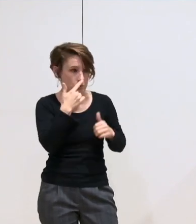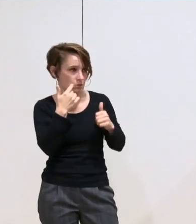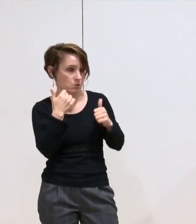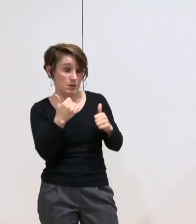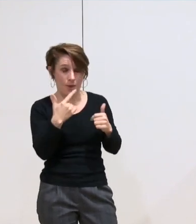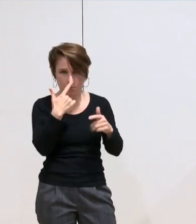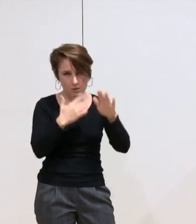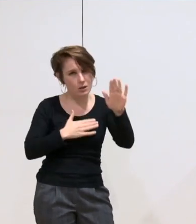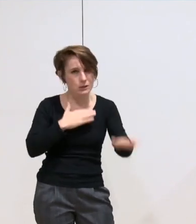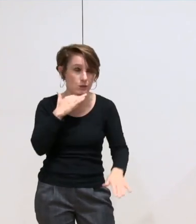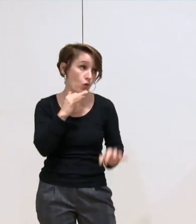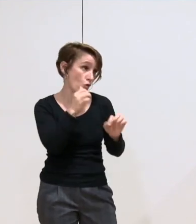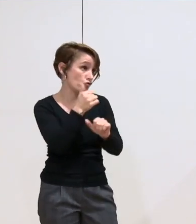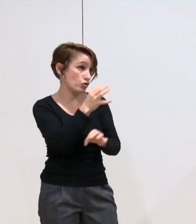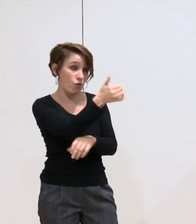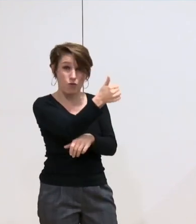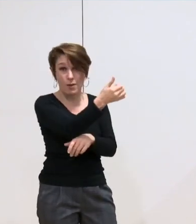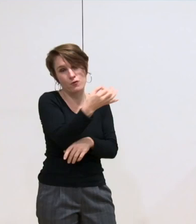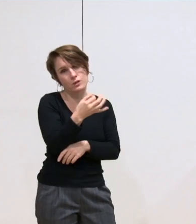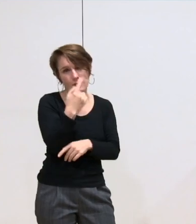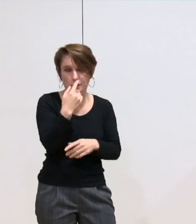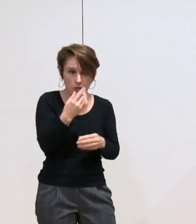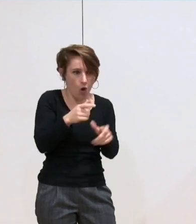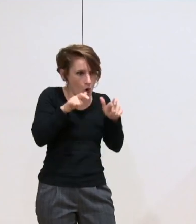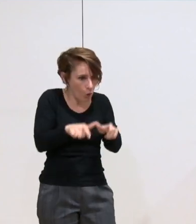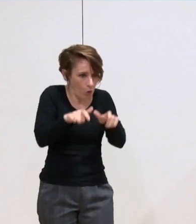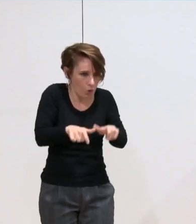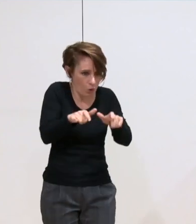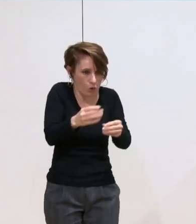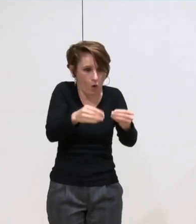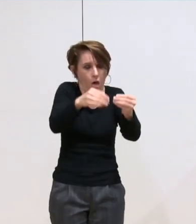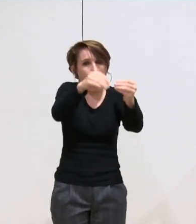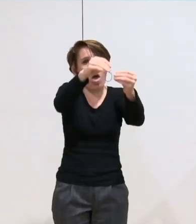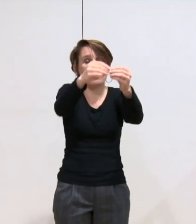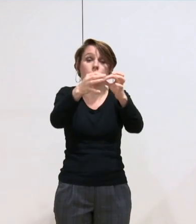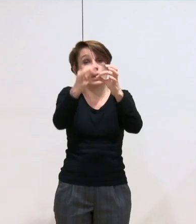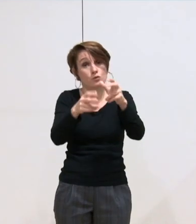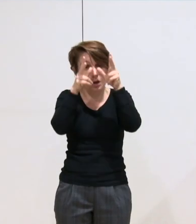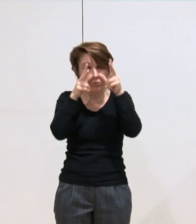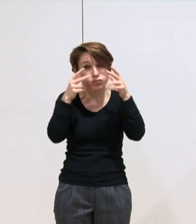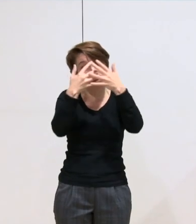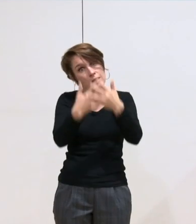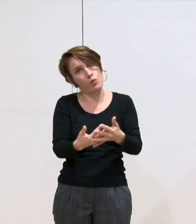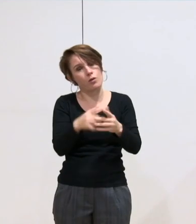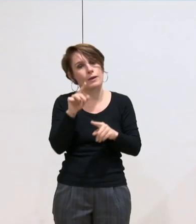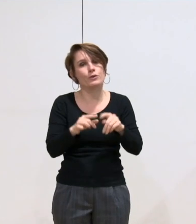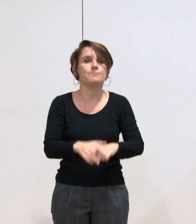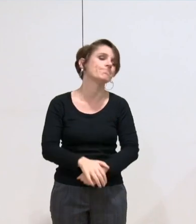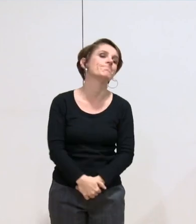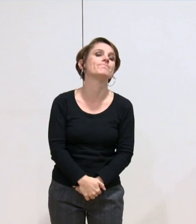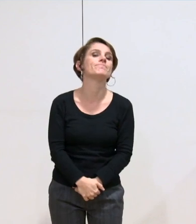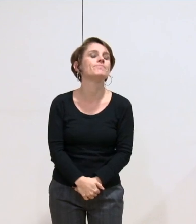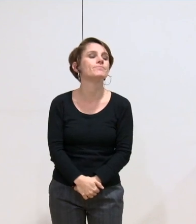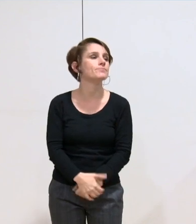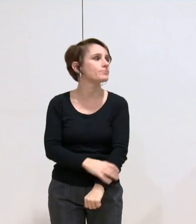un peu excessif. C'est comme vous l'avez dit vous-même, ça finit par être souvent un petit peu lourd. Monsieur